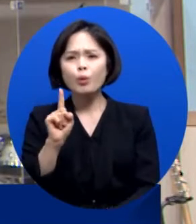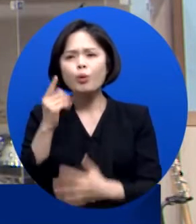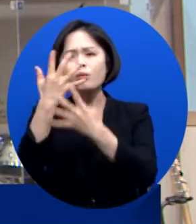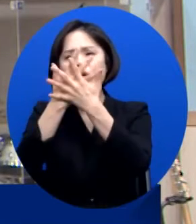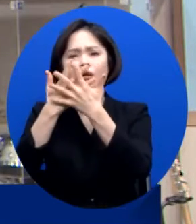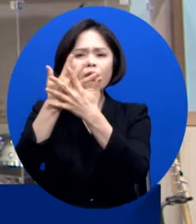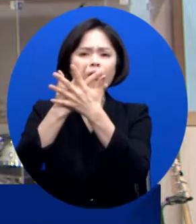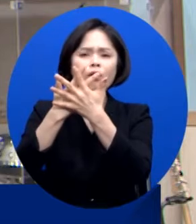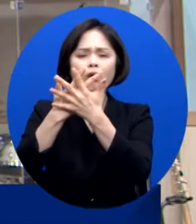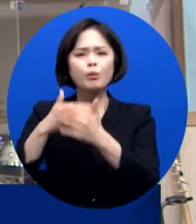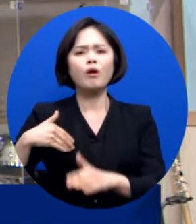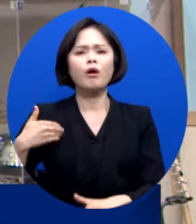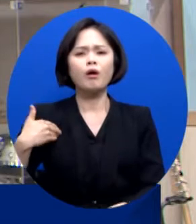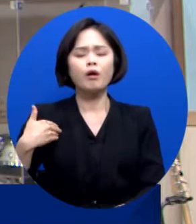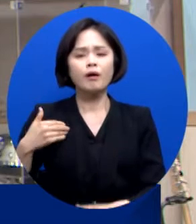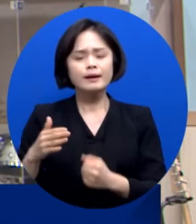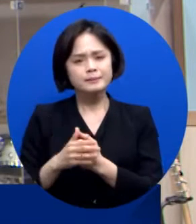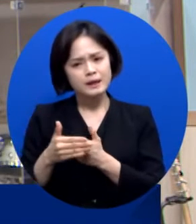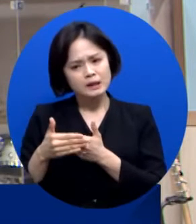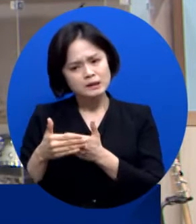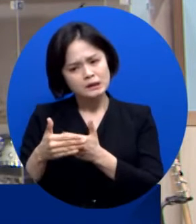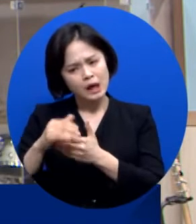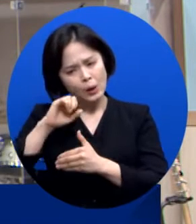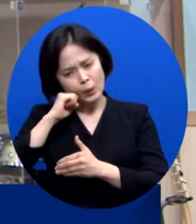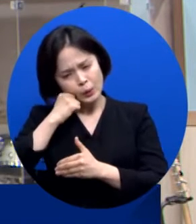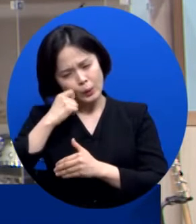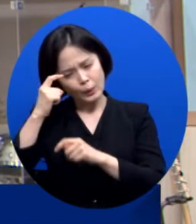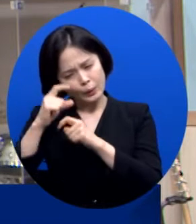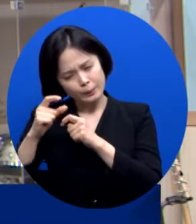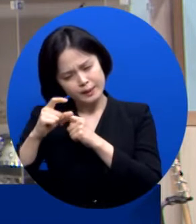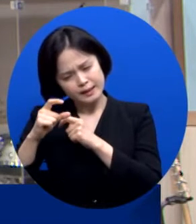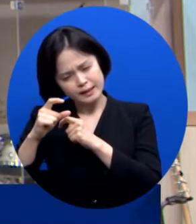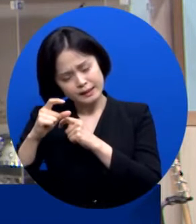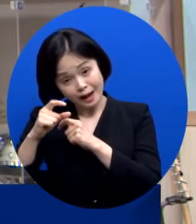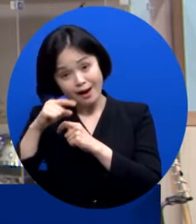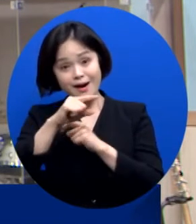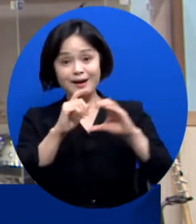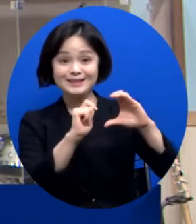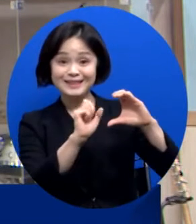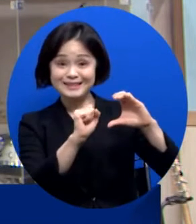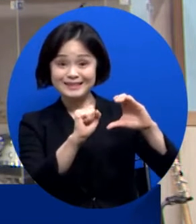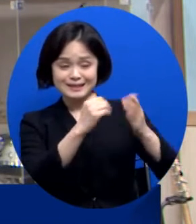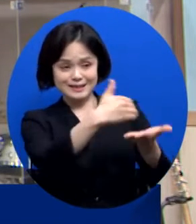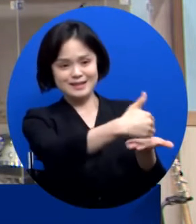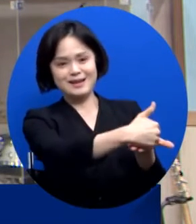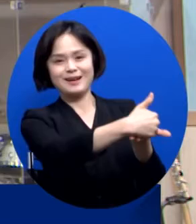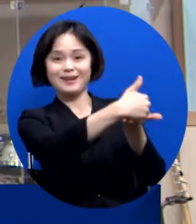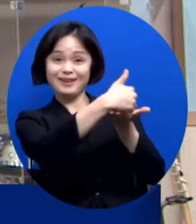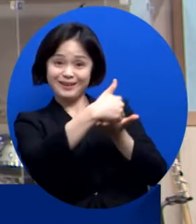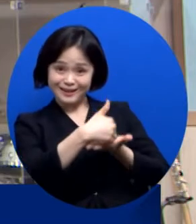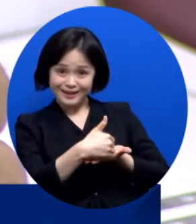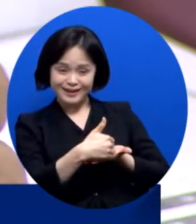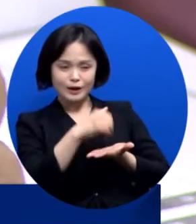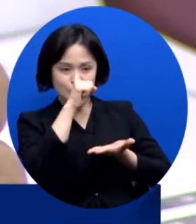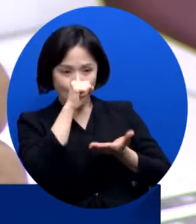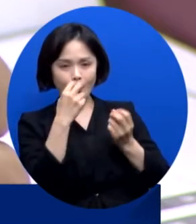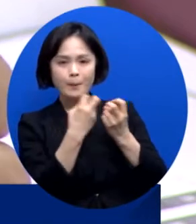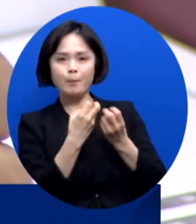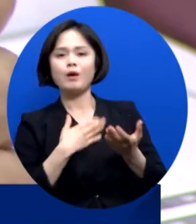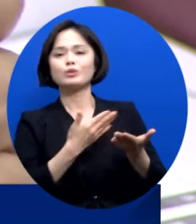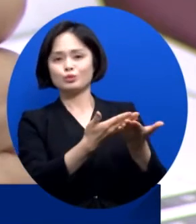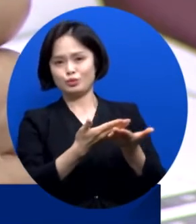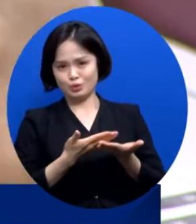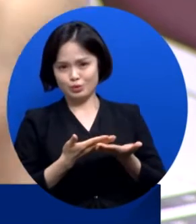것을 진행할까 좀 고민하던 차에 우리 CTS에서 이렇게 좋은 또 대안을 가지고